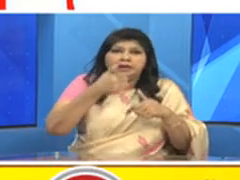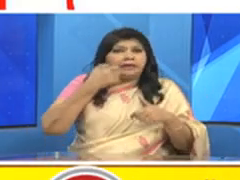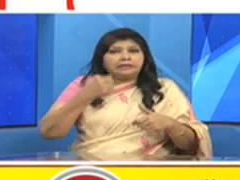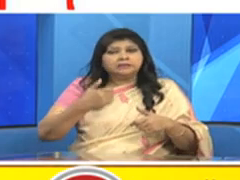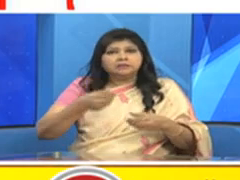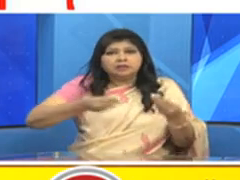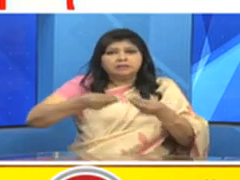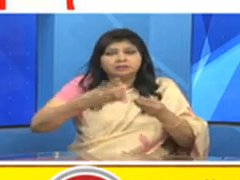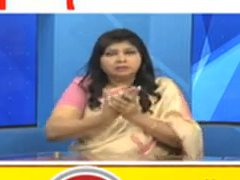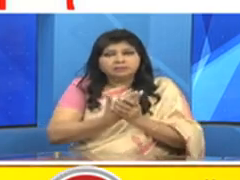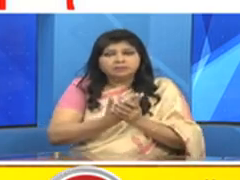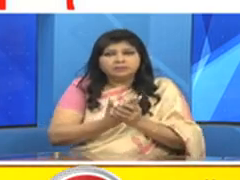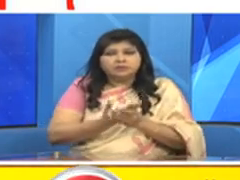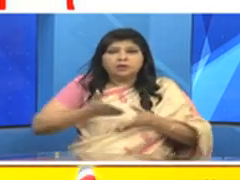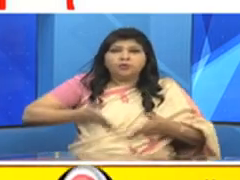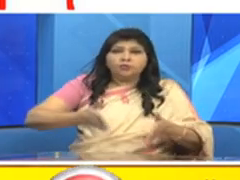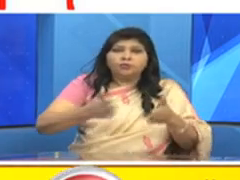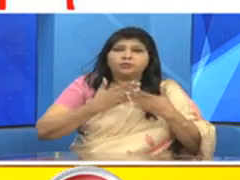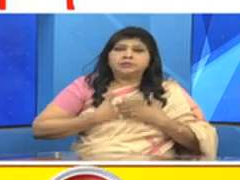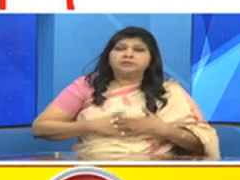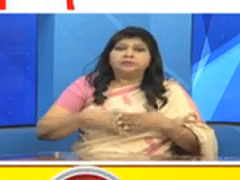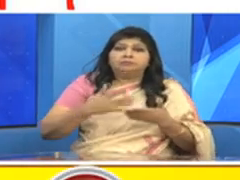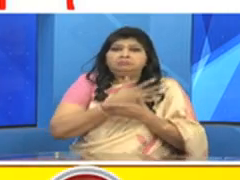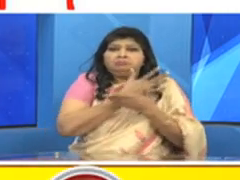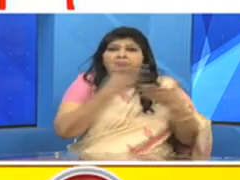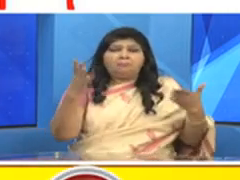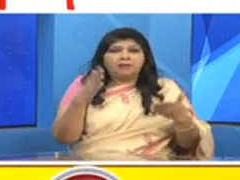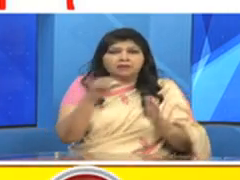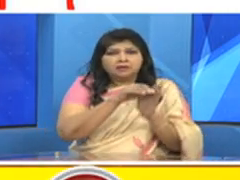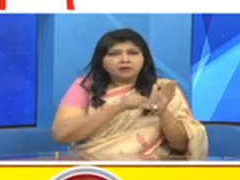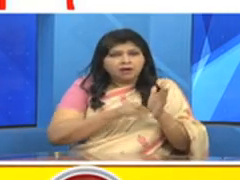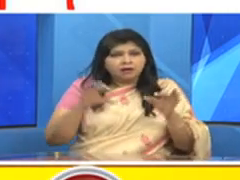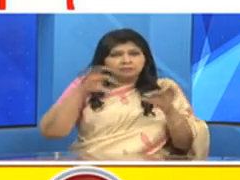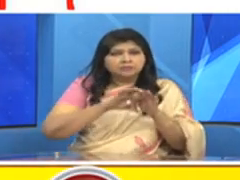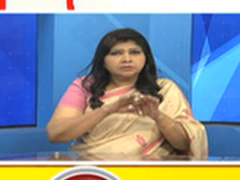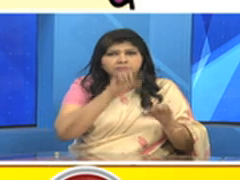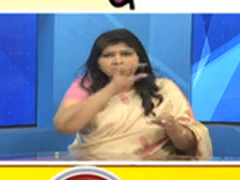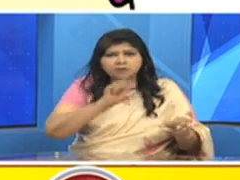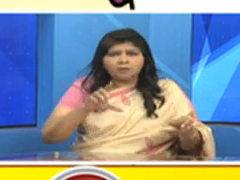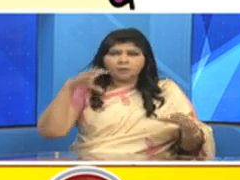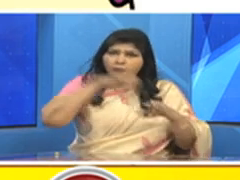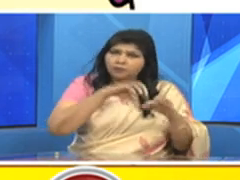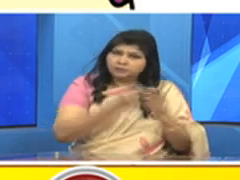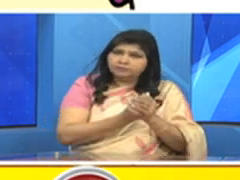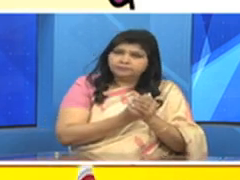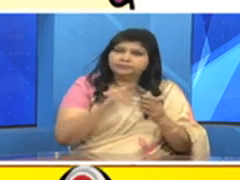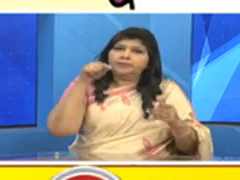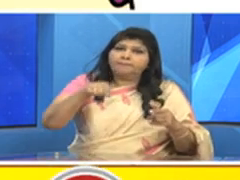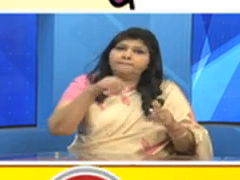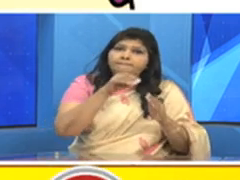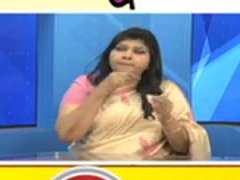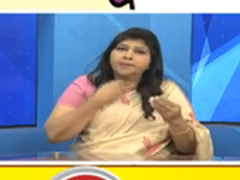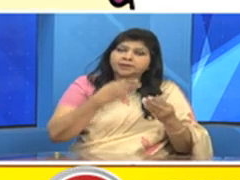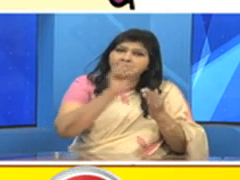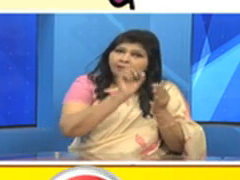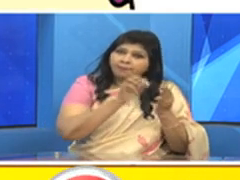इकोनॉमी, हैशटैग रोड सेफ्टी। हो अनगिनत है। शैलेश जी, आपके इस मन की बात के चार्टर